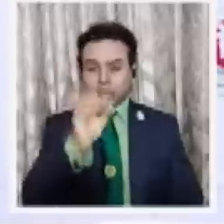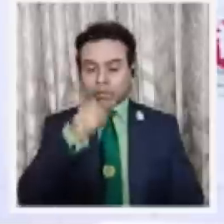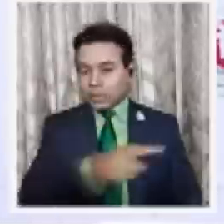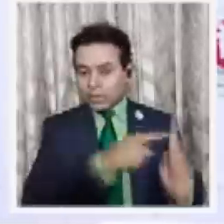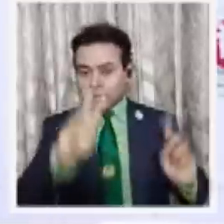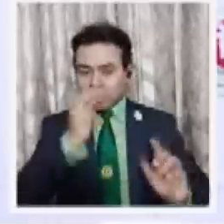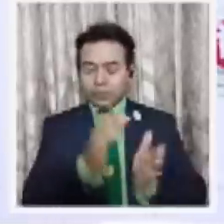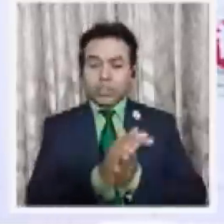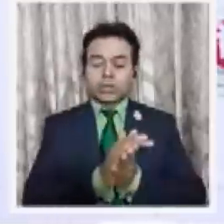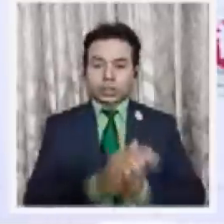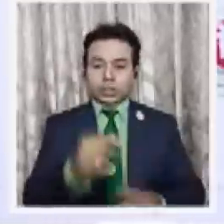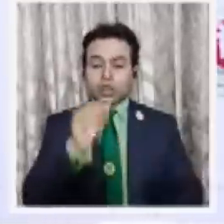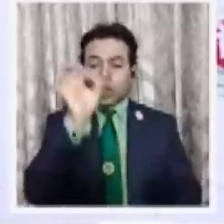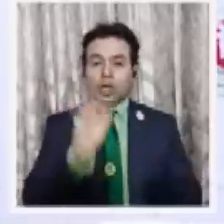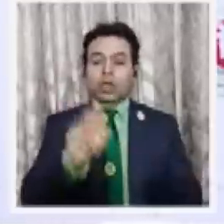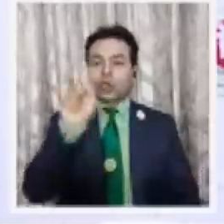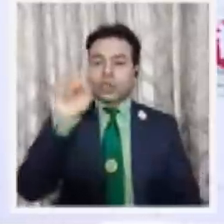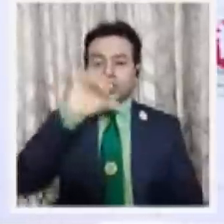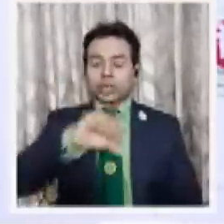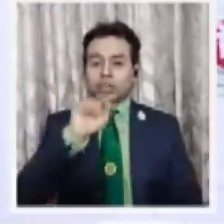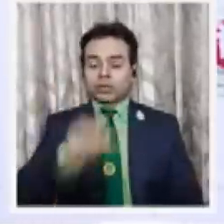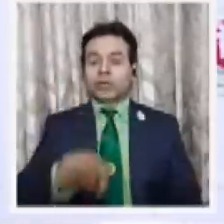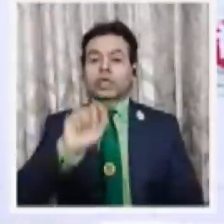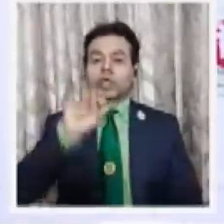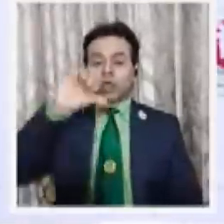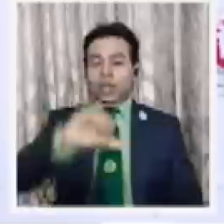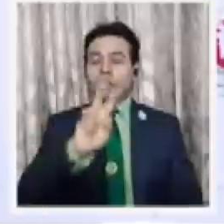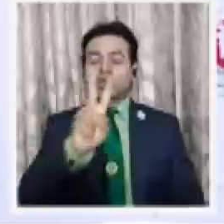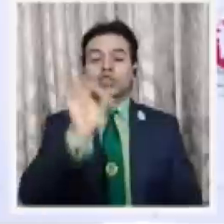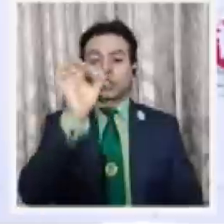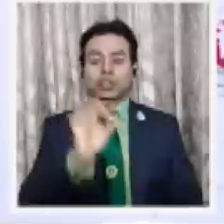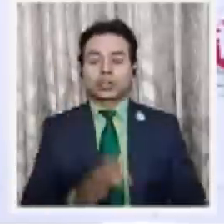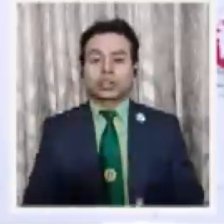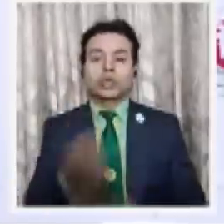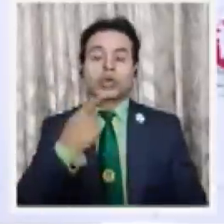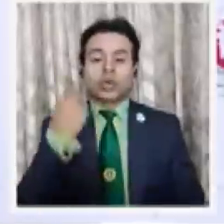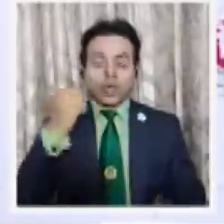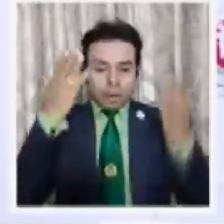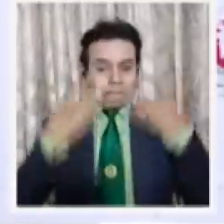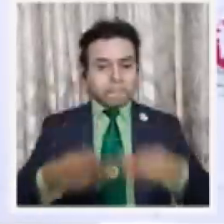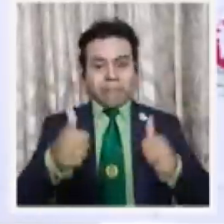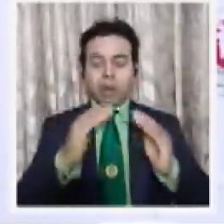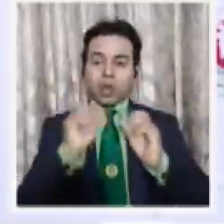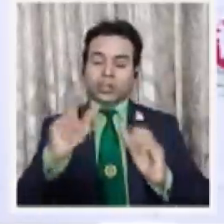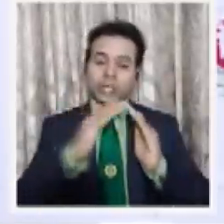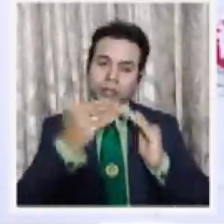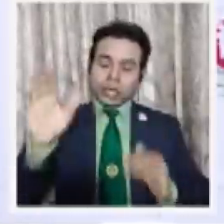2,07,453 জন। 24 ঘন্টায় শনাক্তের হার 21.91% এবং এ পর্যন্ত শনাক্তের হার